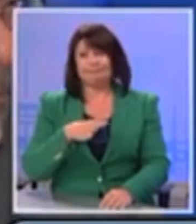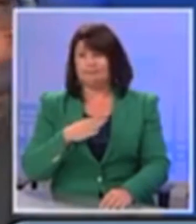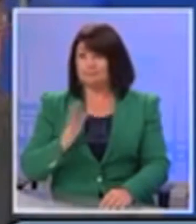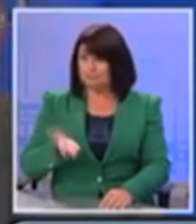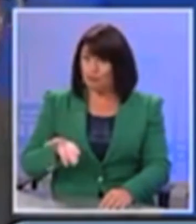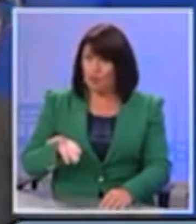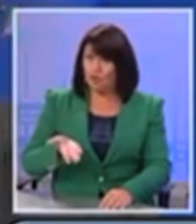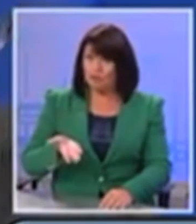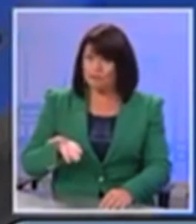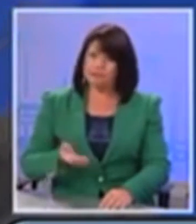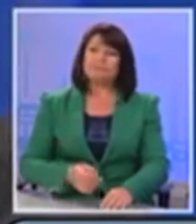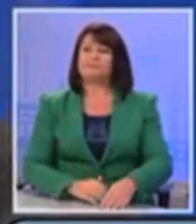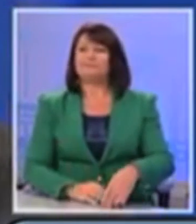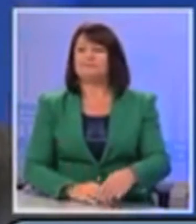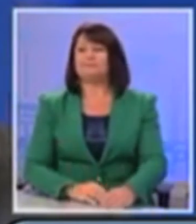passer la parole